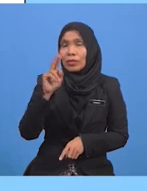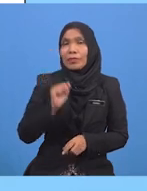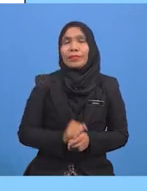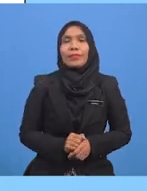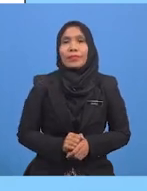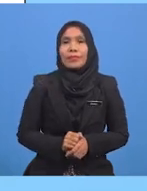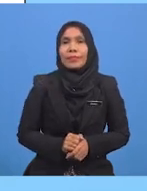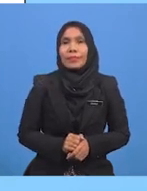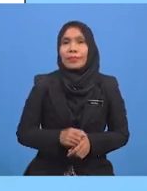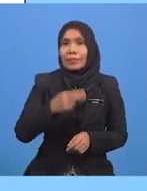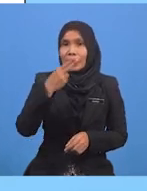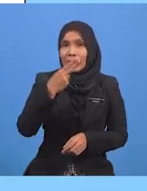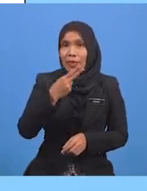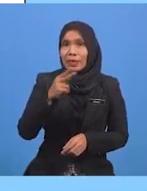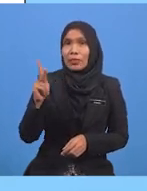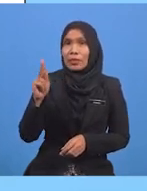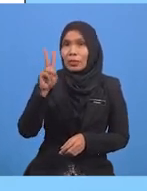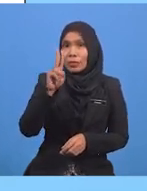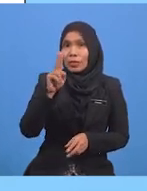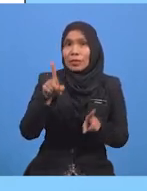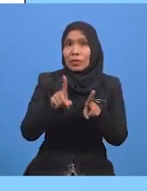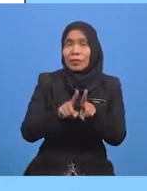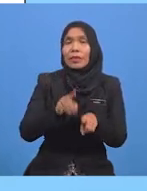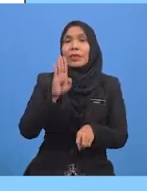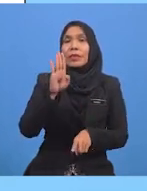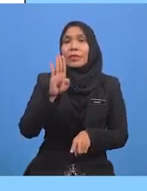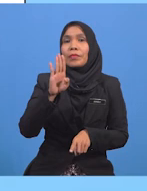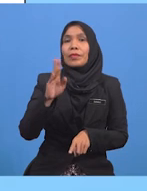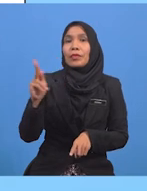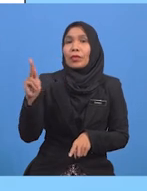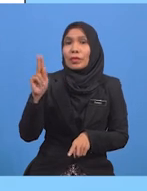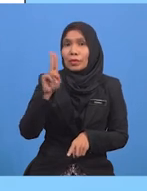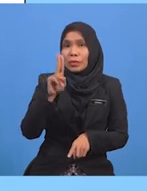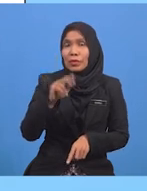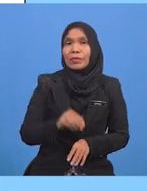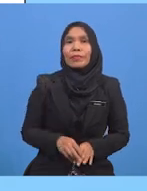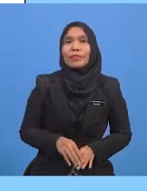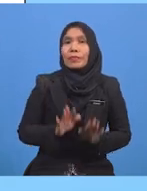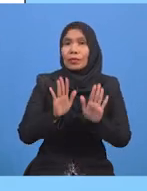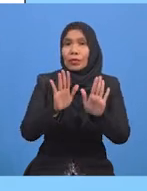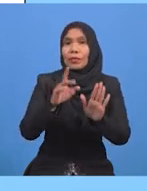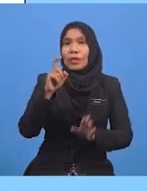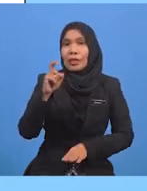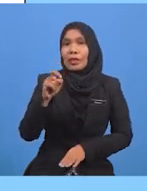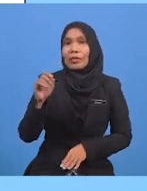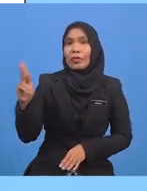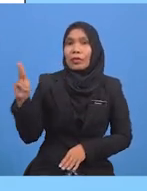H kuasa 2 sama dengan B kuasa 2 tolak X kuasa